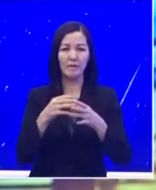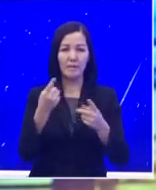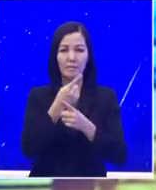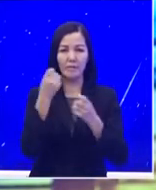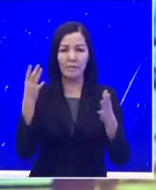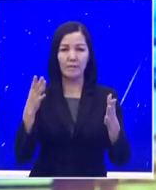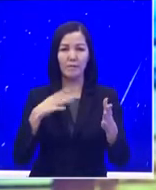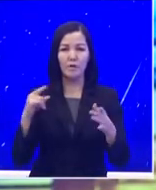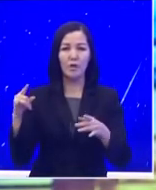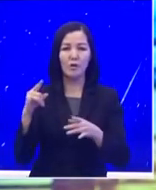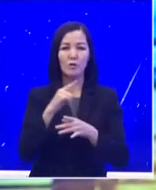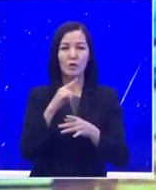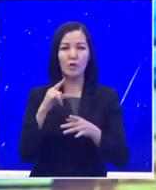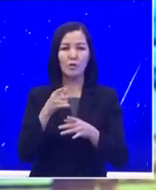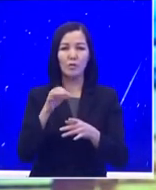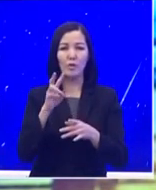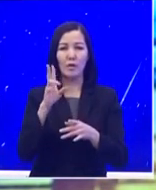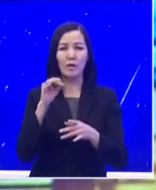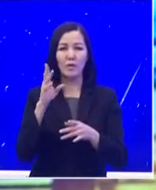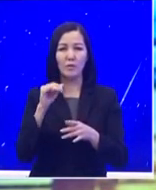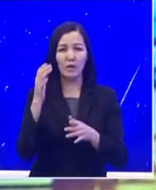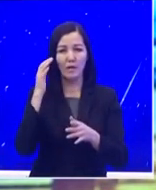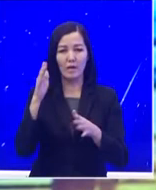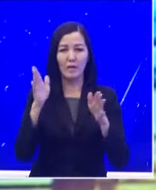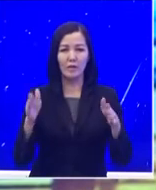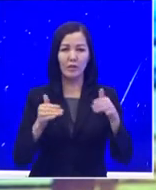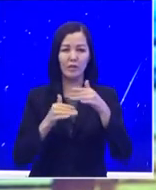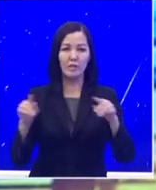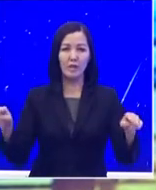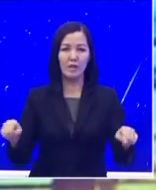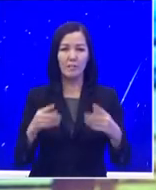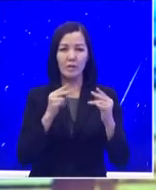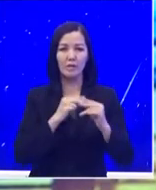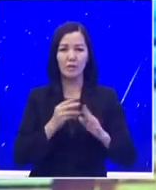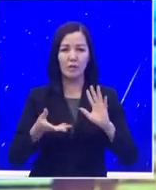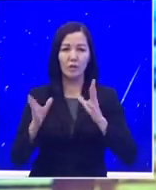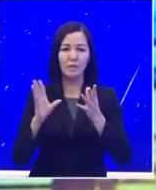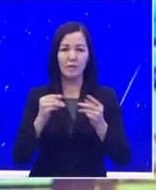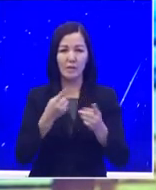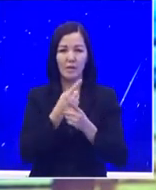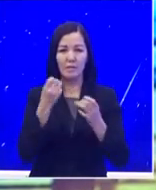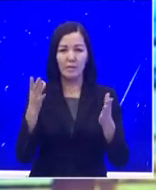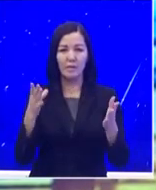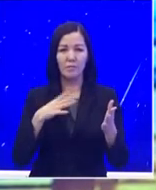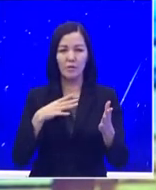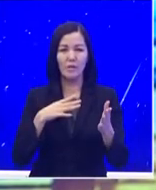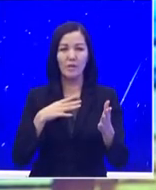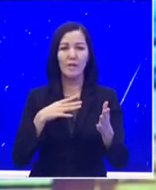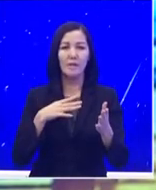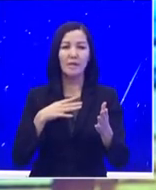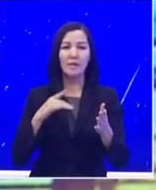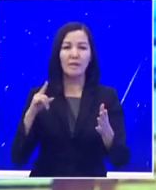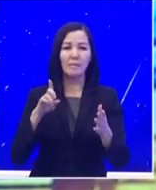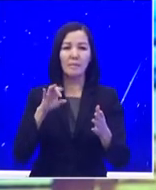жасады. Ол ұшақтың ұшу хронологиялық мәліметімен қара жәшікті қалпына келтіру жұмыстарының нәтижесінде белгілі болған.